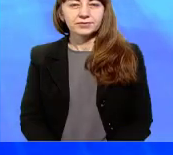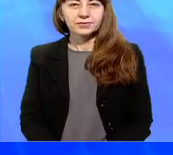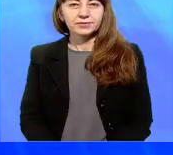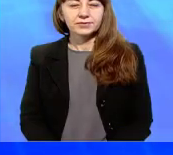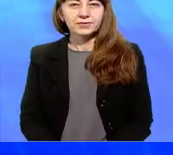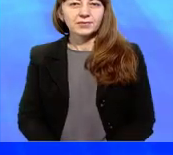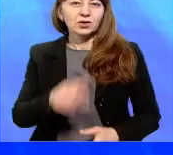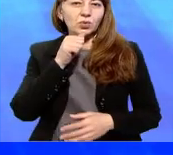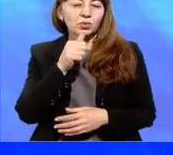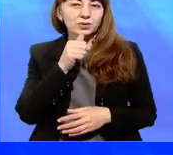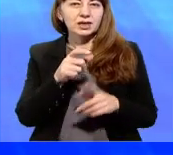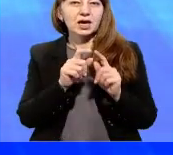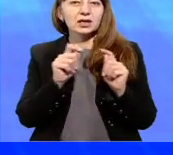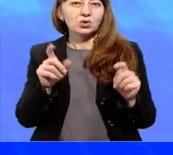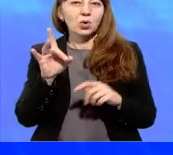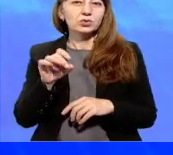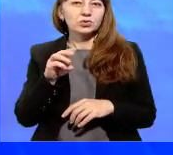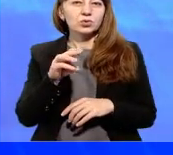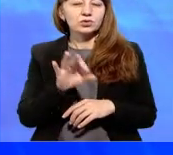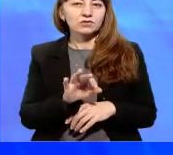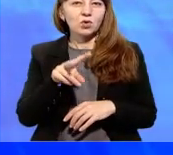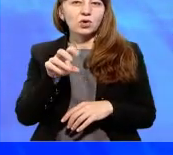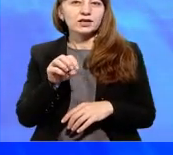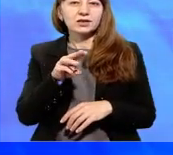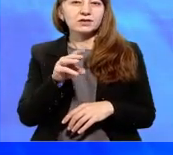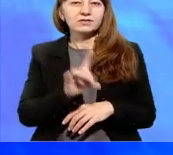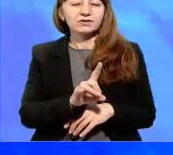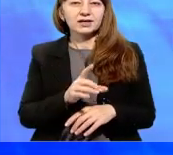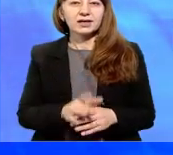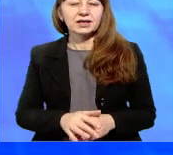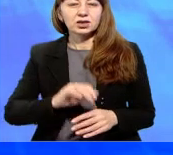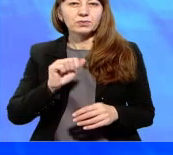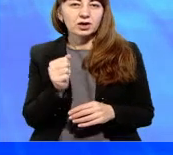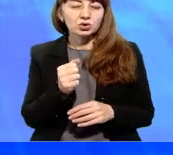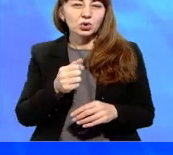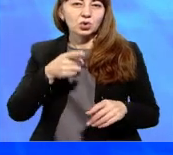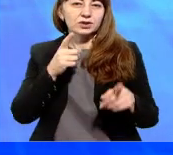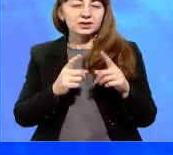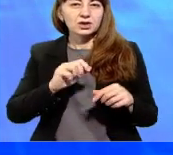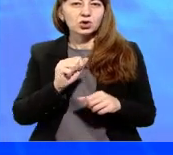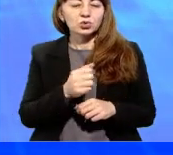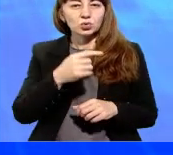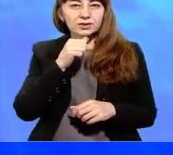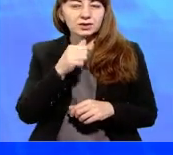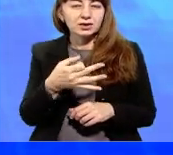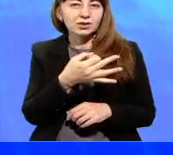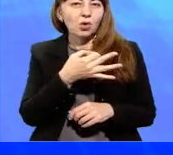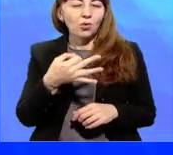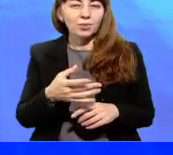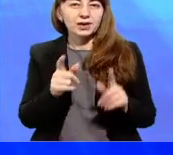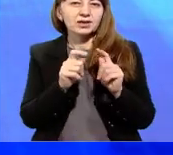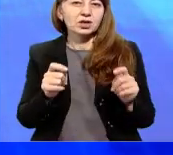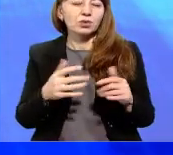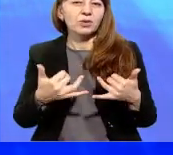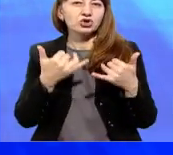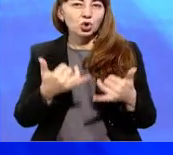стратегиялық әріптес, сенімді серіктес. Қостанай облысында Литваның құрметті консулдығы ашылды. Бұл екі ел арасындағы аймақтық